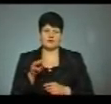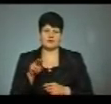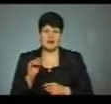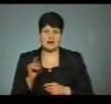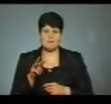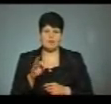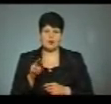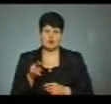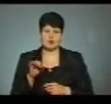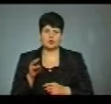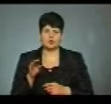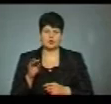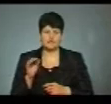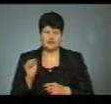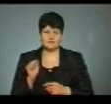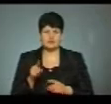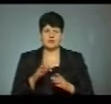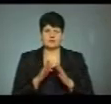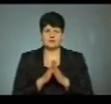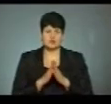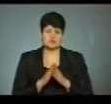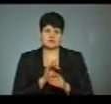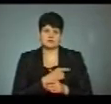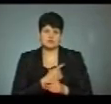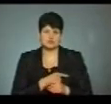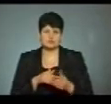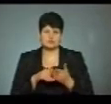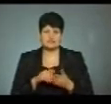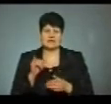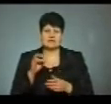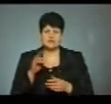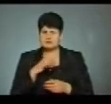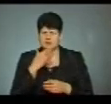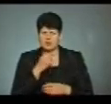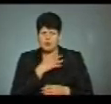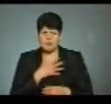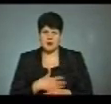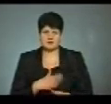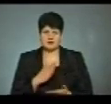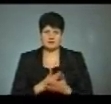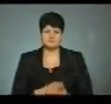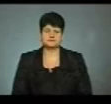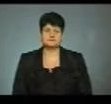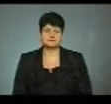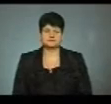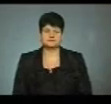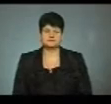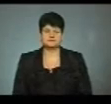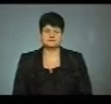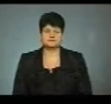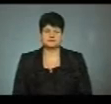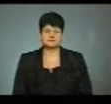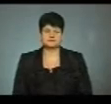Силовики відступають зі сцени. На Майдані кличуть лікарів та швидку, бо на Інститутській багато поранених. Далі без коментарів.